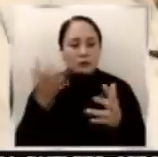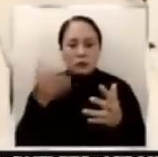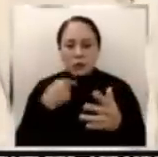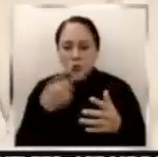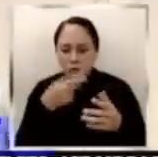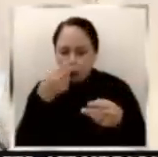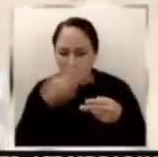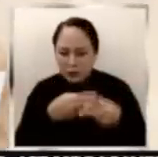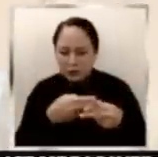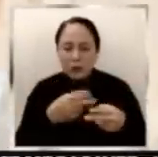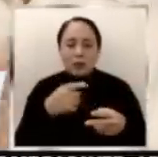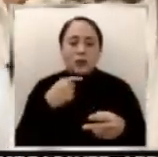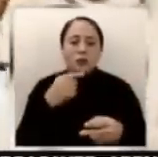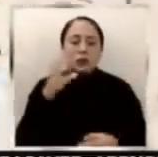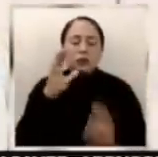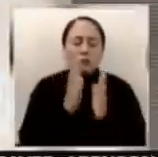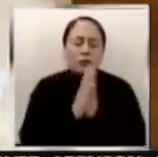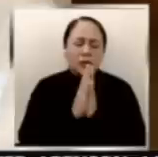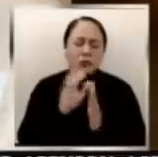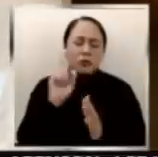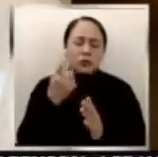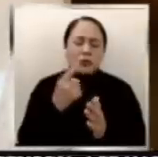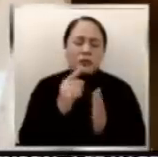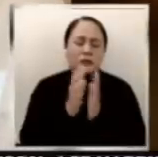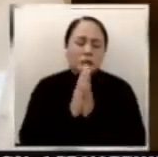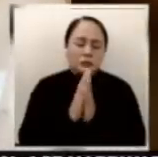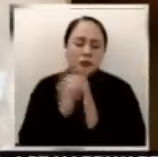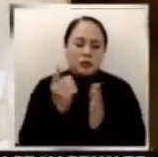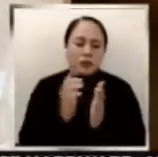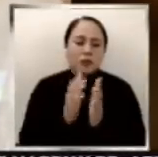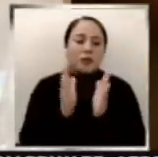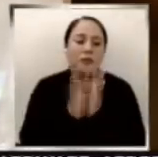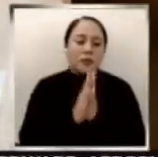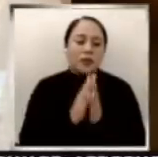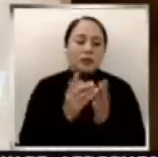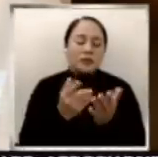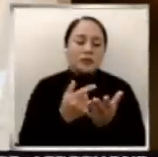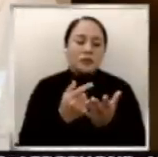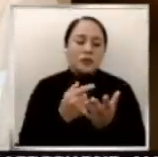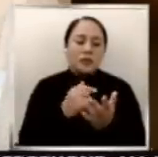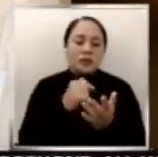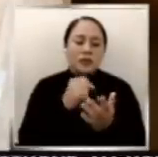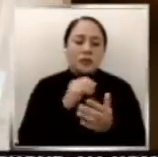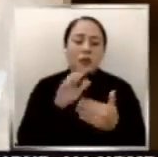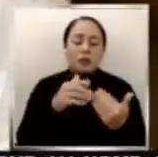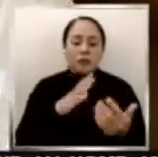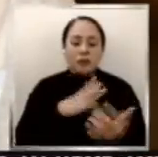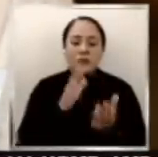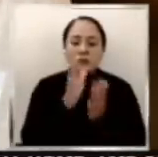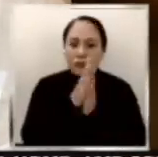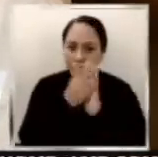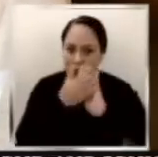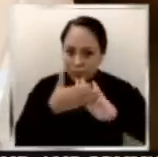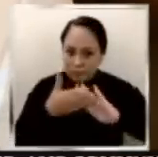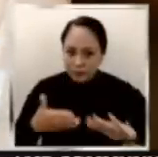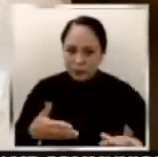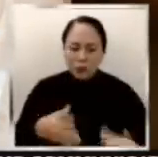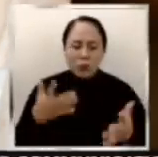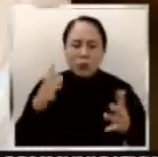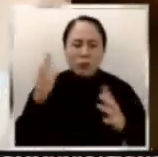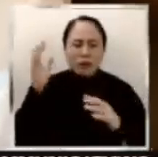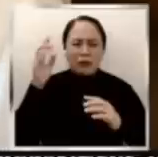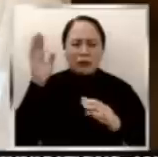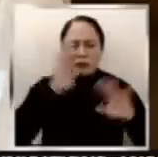time, nagdadasal lang sila sa Panginoon. Yung dasal namin talaga, Mars, is that everything will be done peacefully. Yung walang gulo, walang aberya,